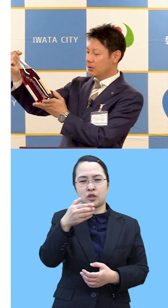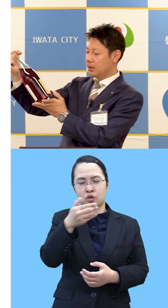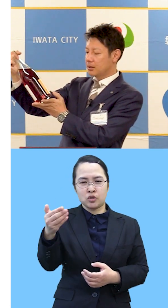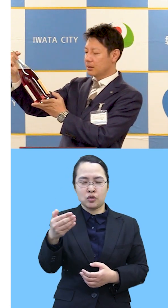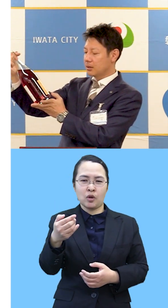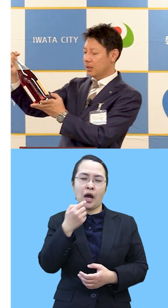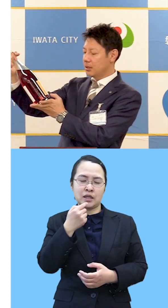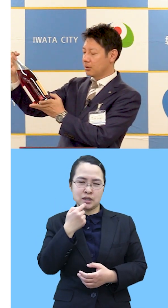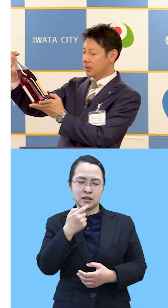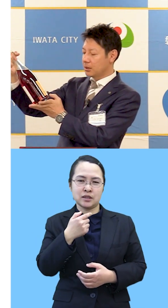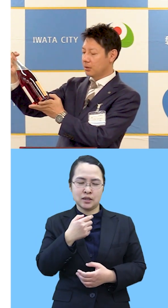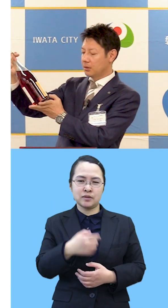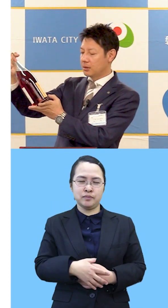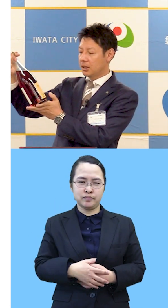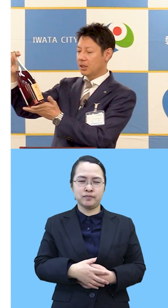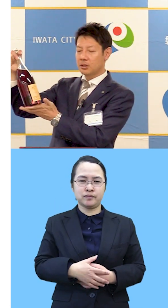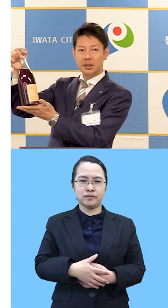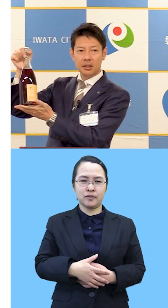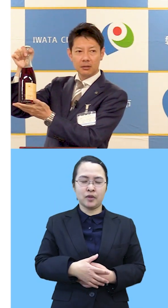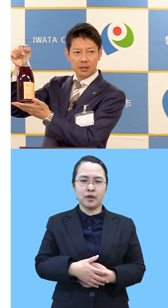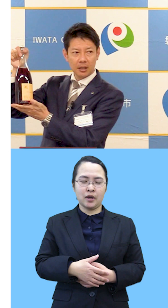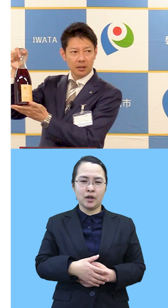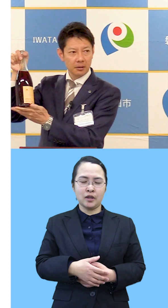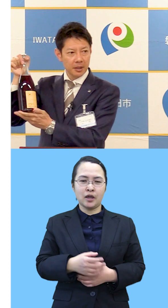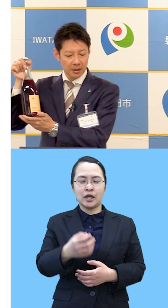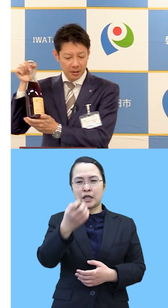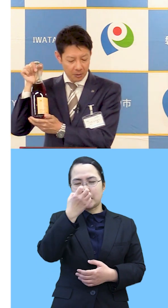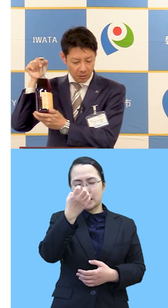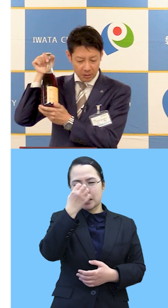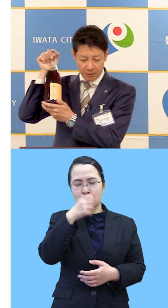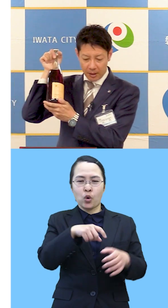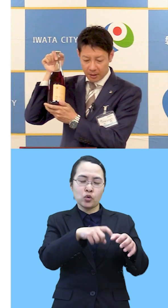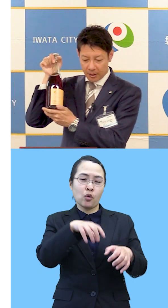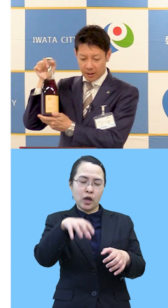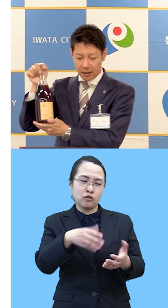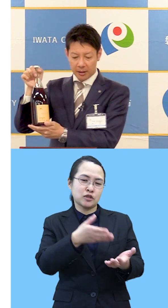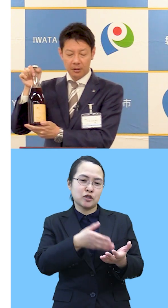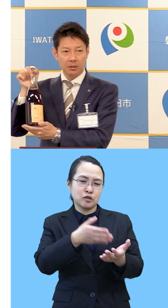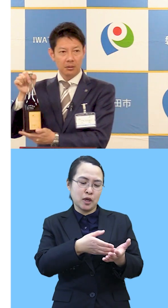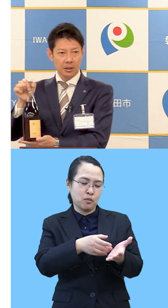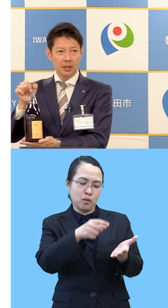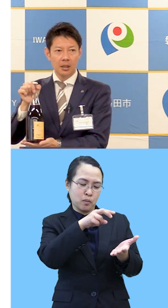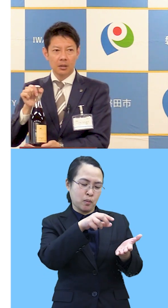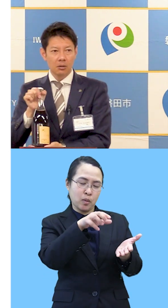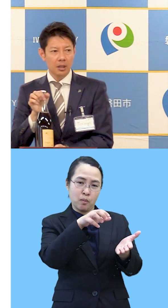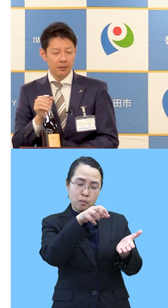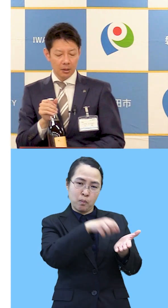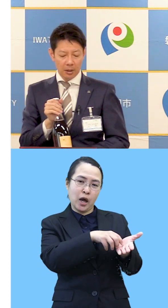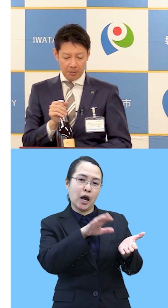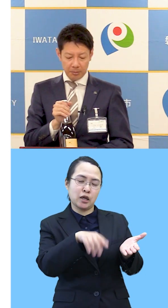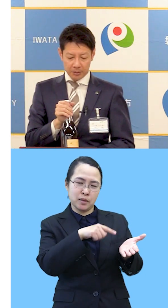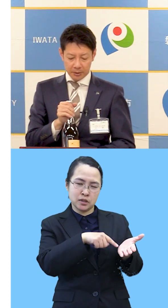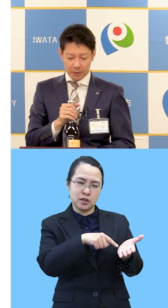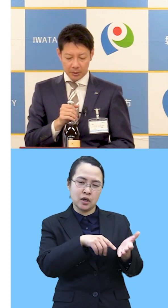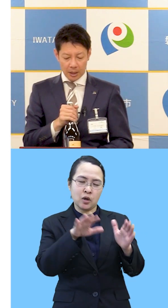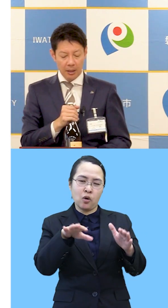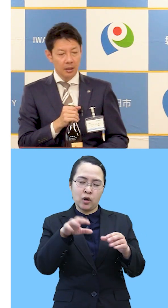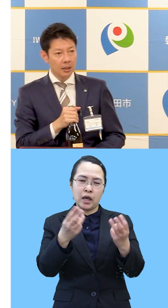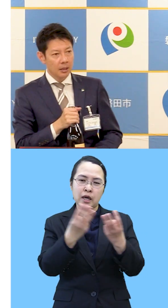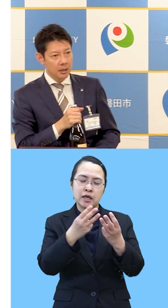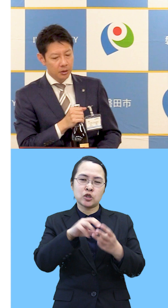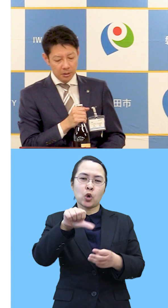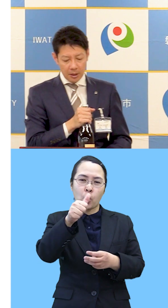いちご農園で作ったいちごですと、ぜひ遊びに来てくださいなんていうメッセージもここには書かれているところです。今回は500本作